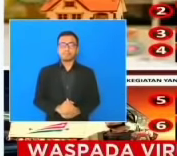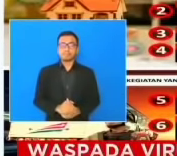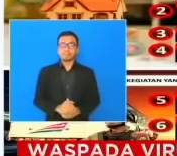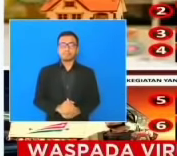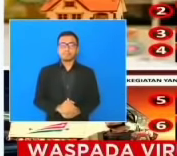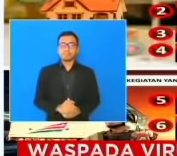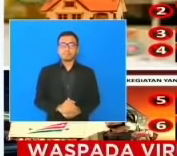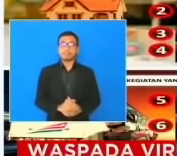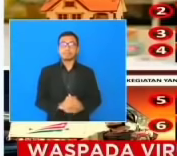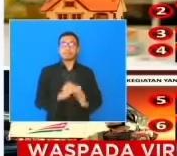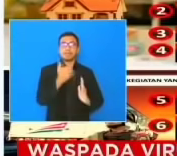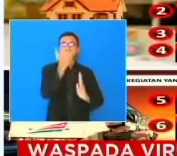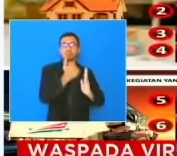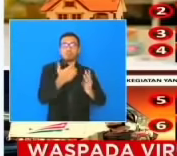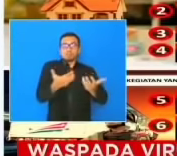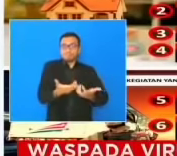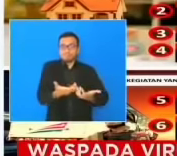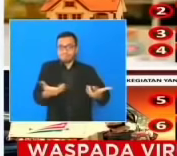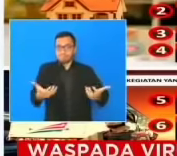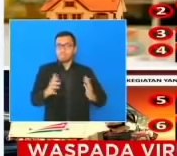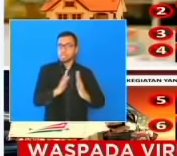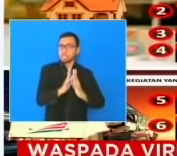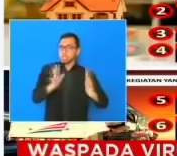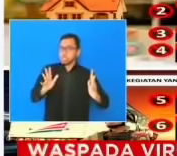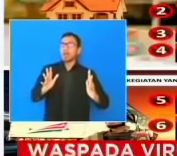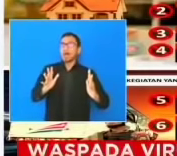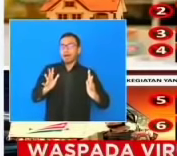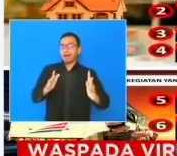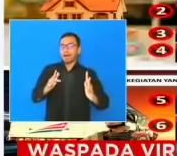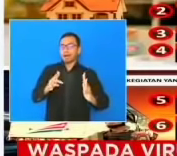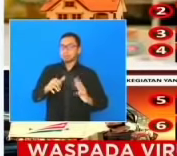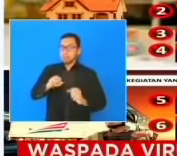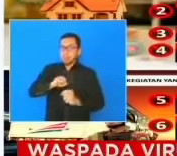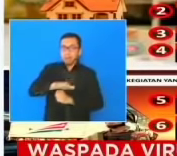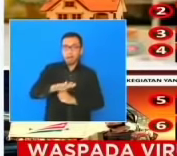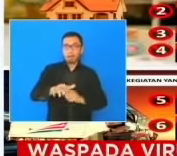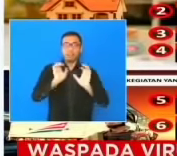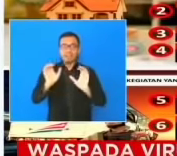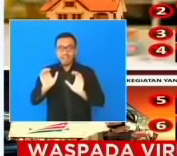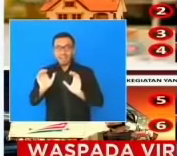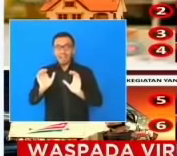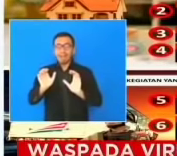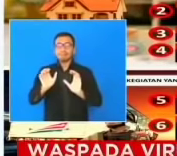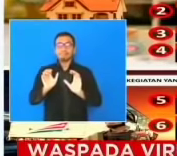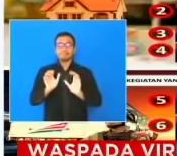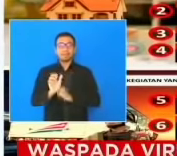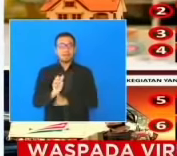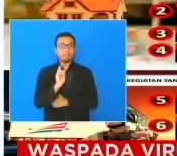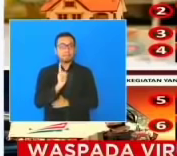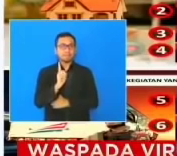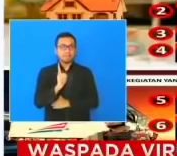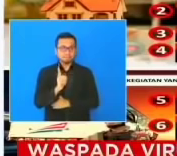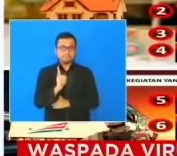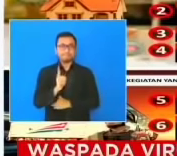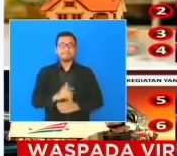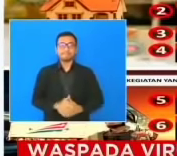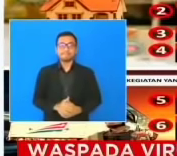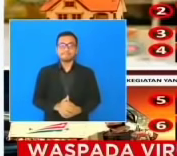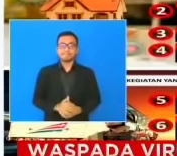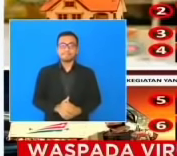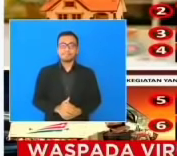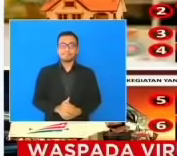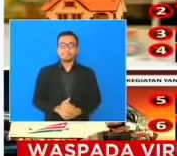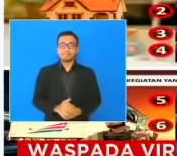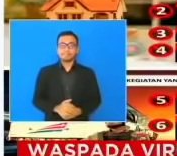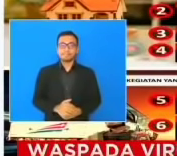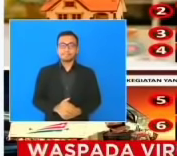sosial berskala besar. Di antaranya adalah kita mencegah terjadinya